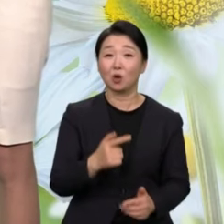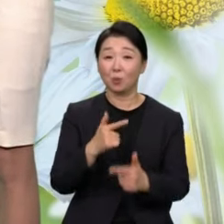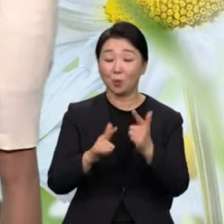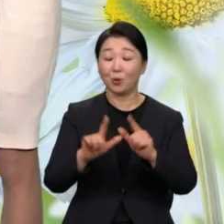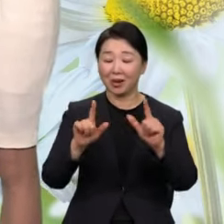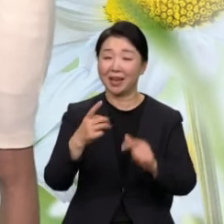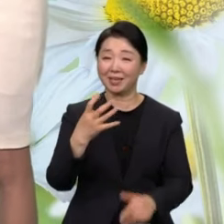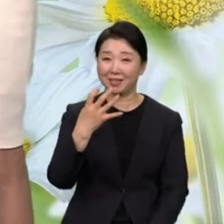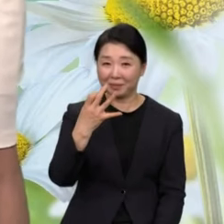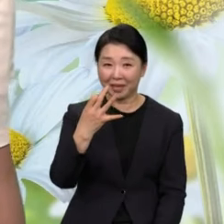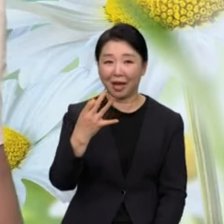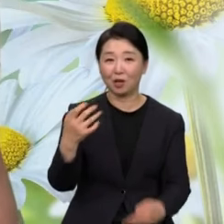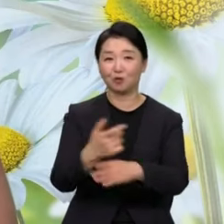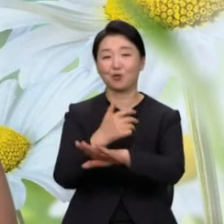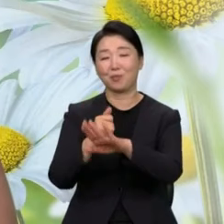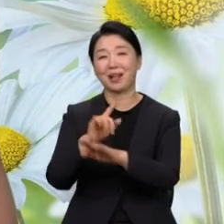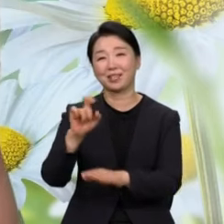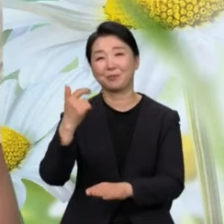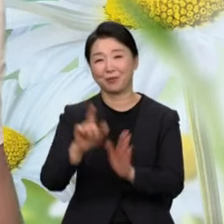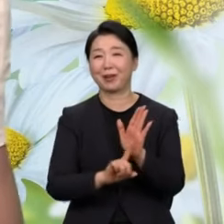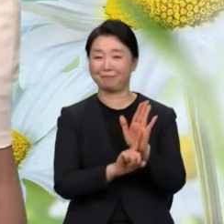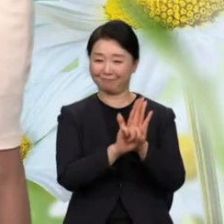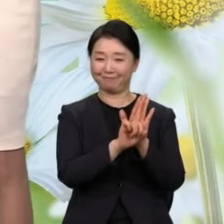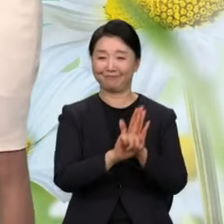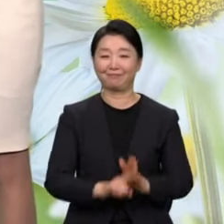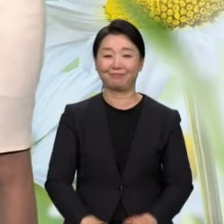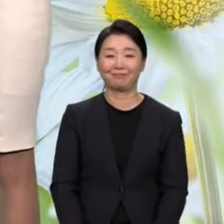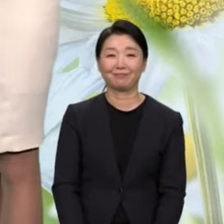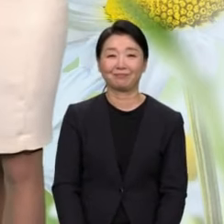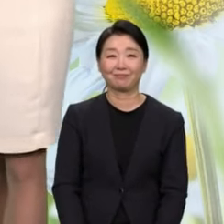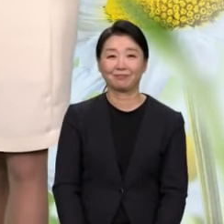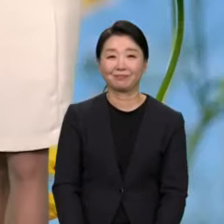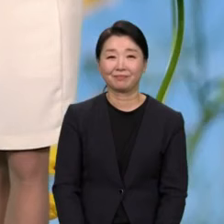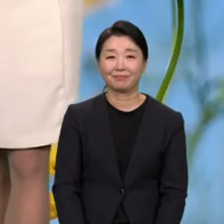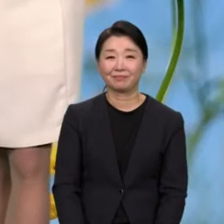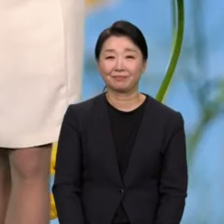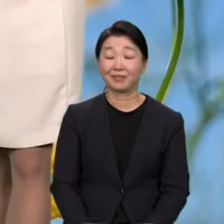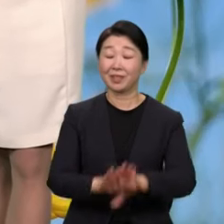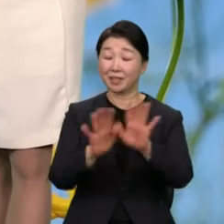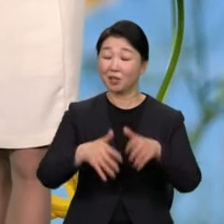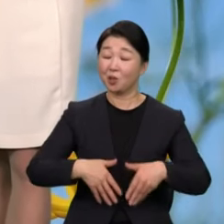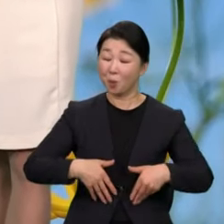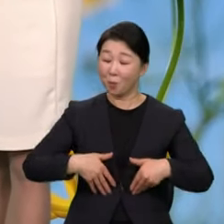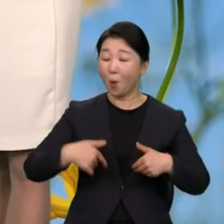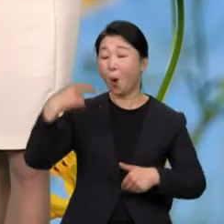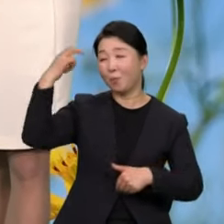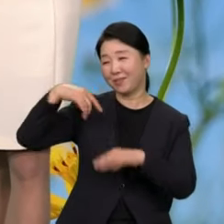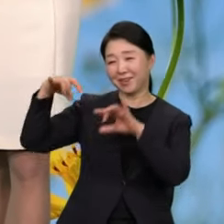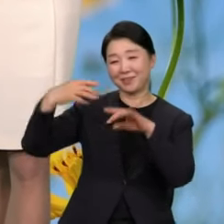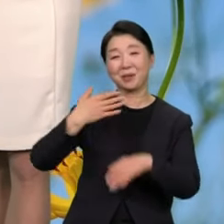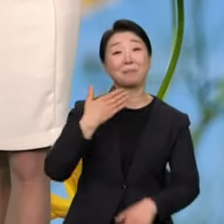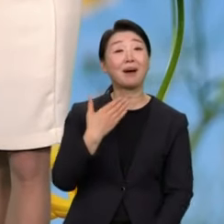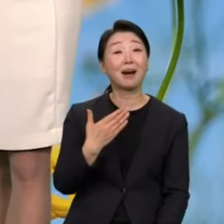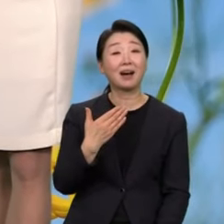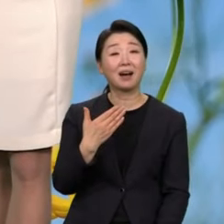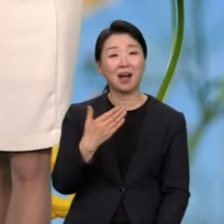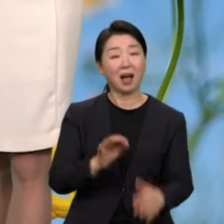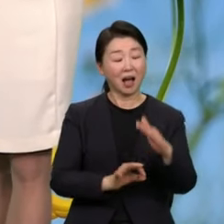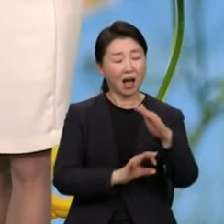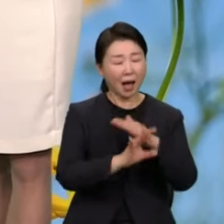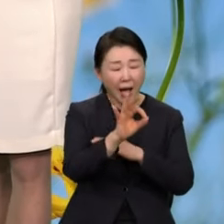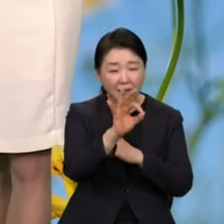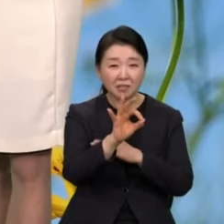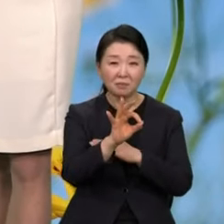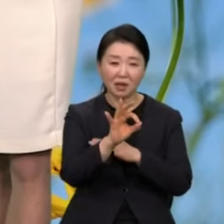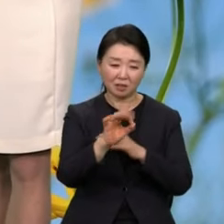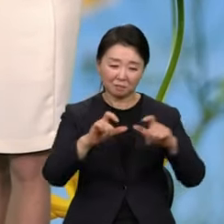목요일에는 14도, 주말에는 16도까지 기온이 쑥쑥 오르겠습니다. 낮에는 봄 기운이 물씬 느껴지겠지만 아침에는